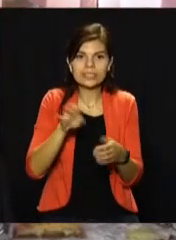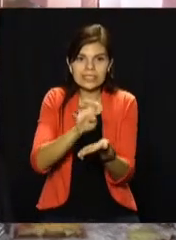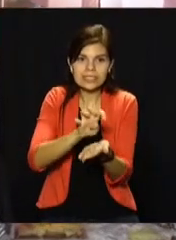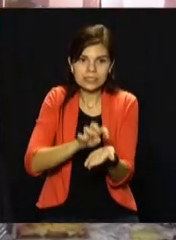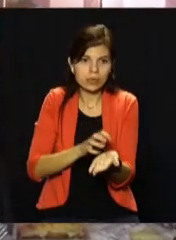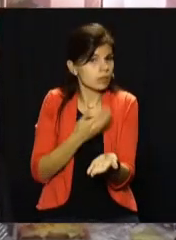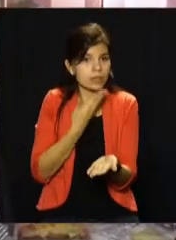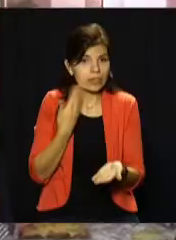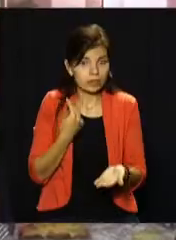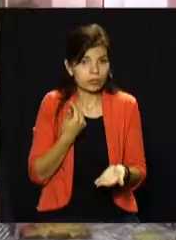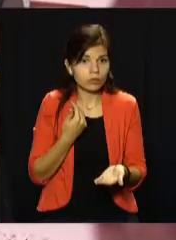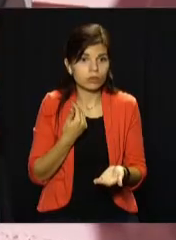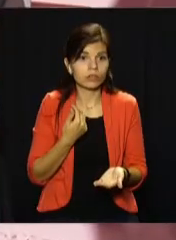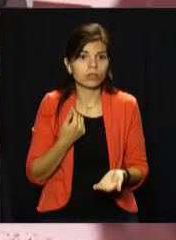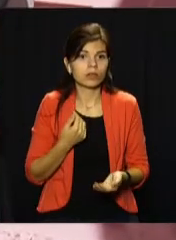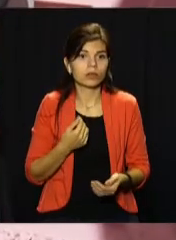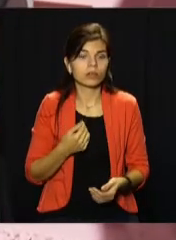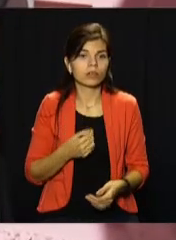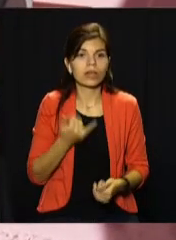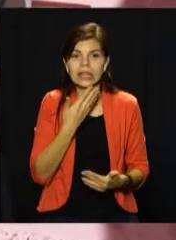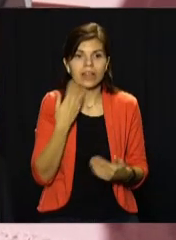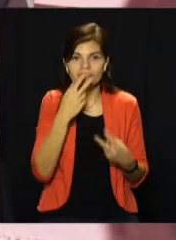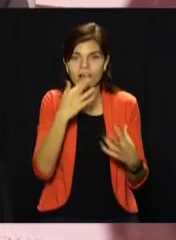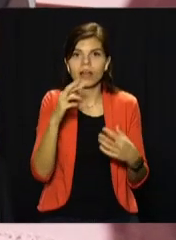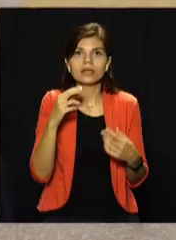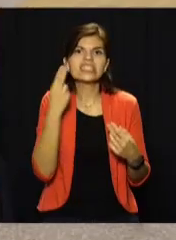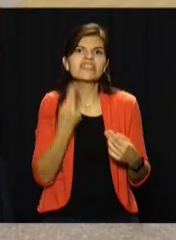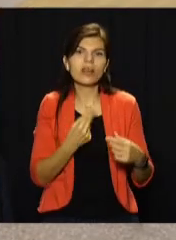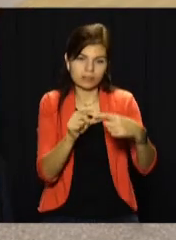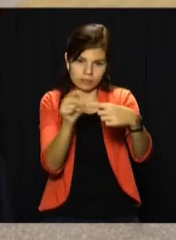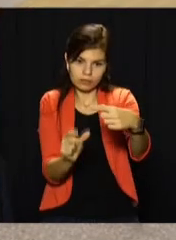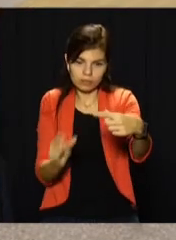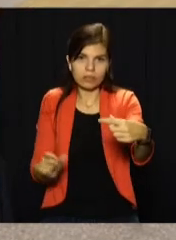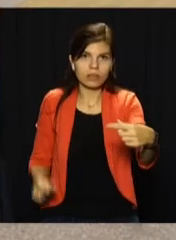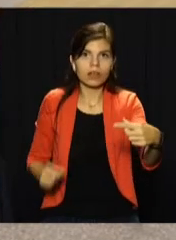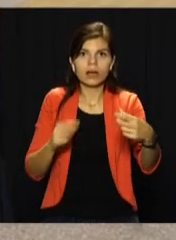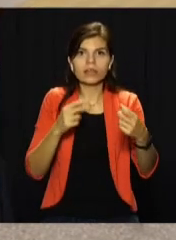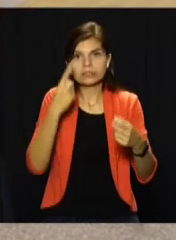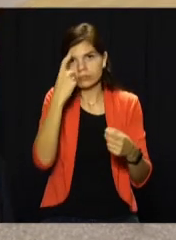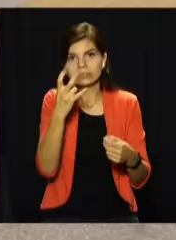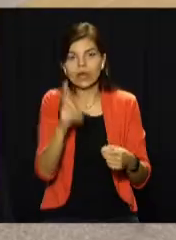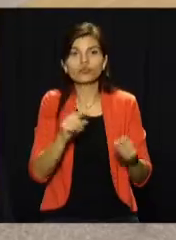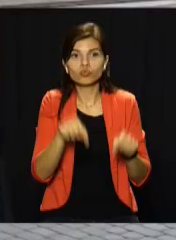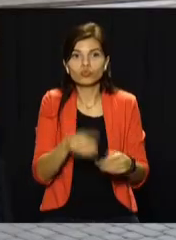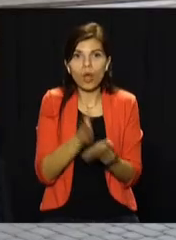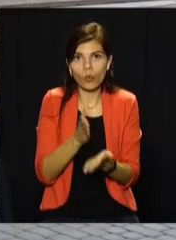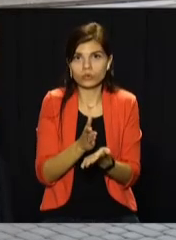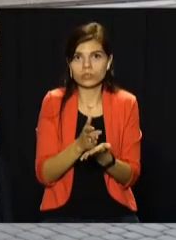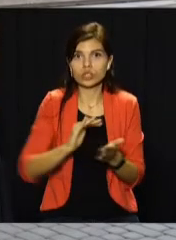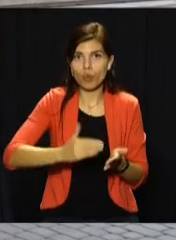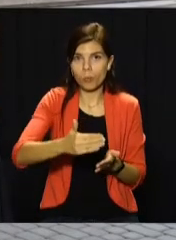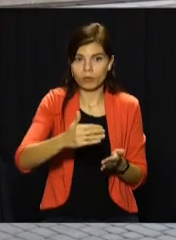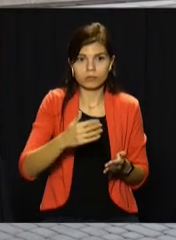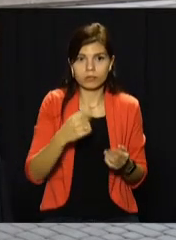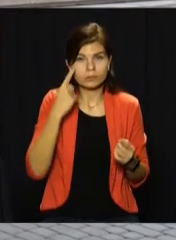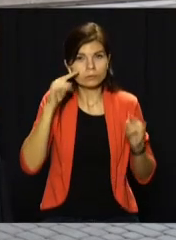виборчих дільниць повністю пристосовані для голосування людей з різними вадами. Ще 40% мають обмежений доступ. Усі інші геть недоступні